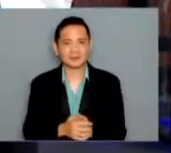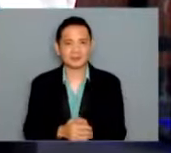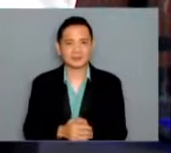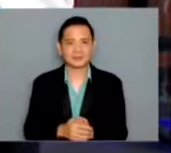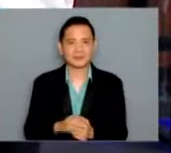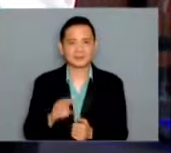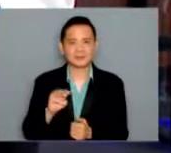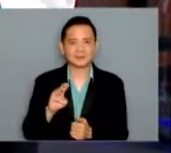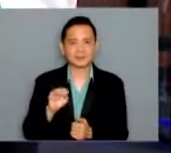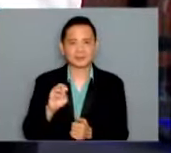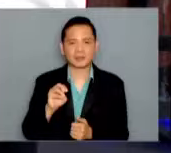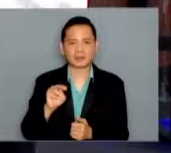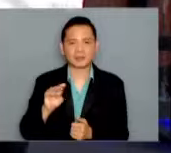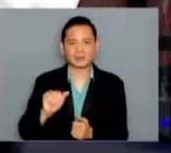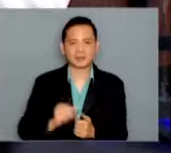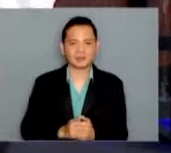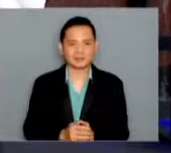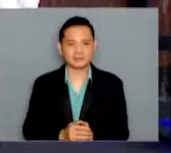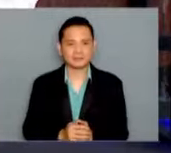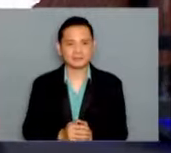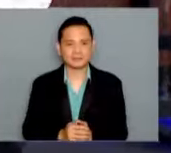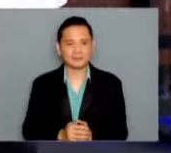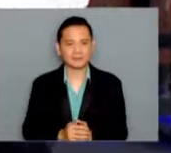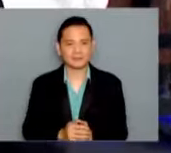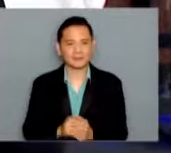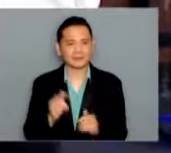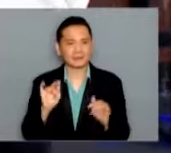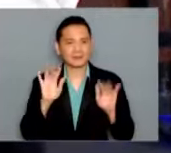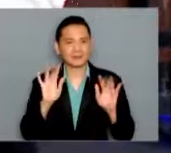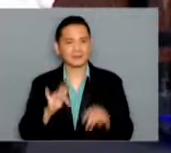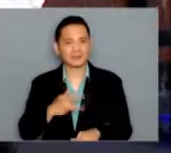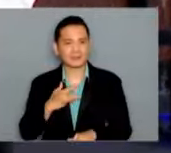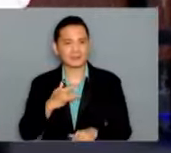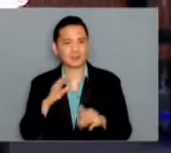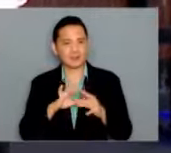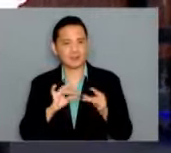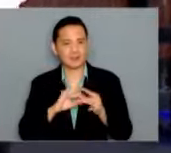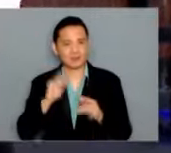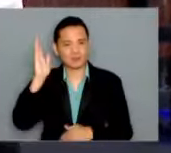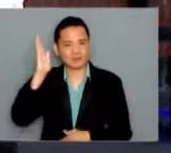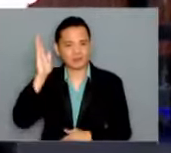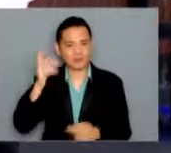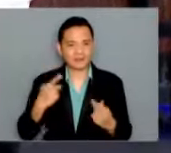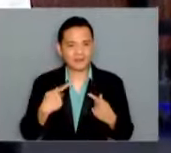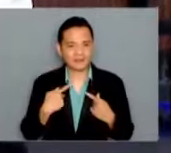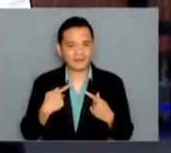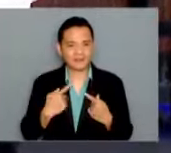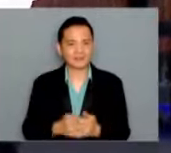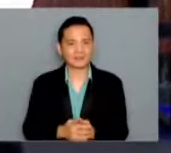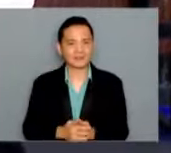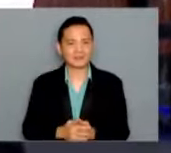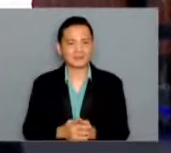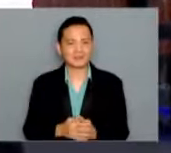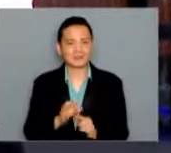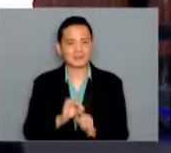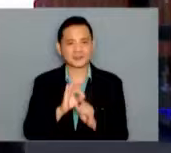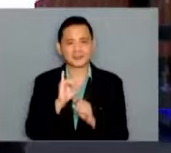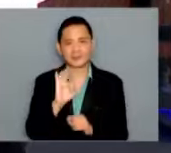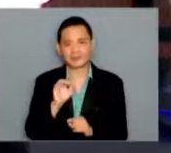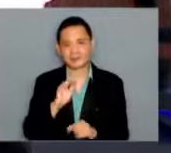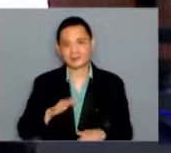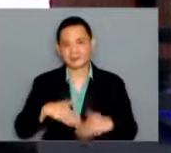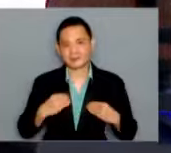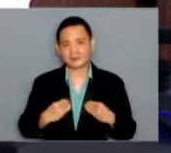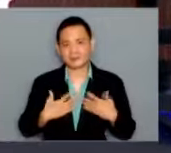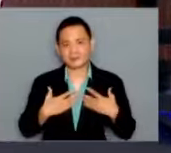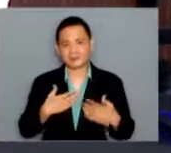Palsermana. At para gumaan ang feeling, kwento lang ng kwento, mga kapatid. Ay! Lalo na kung nakaka-happy naman.